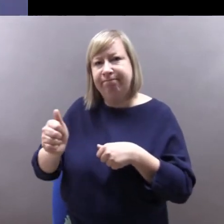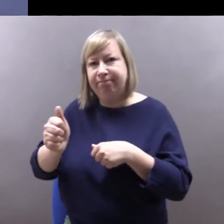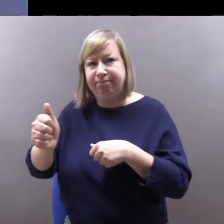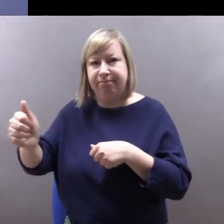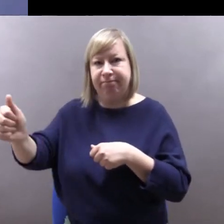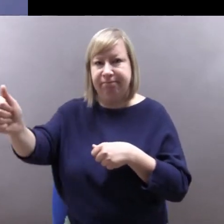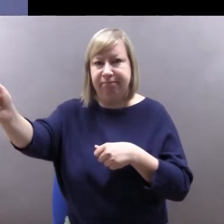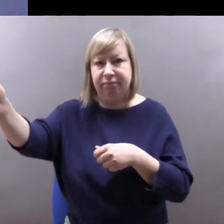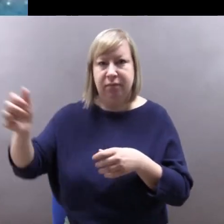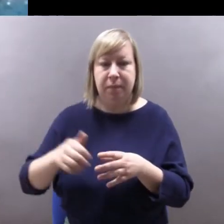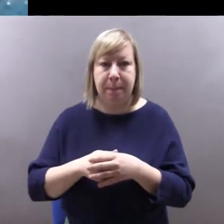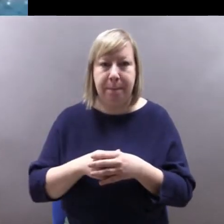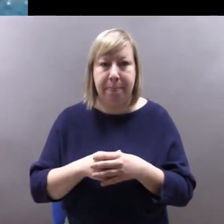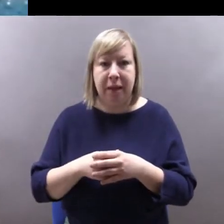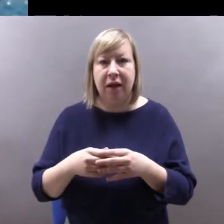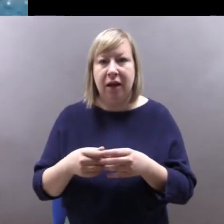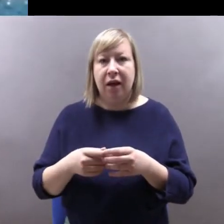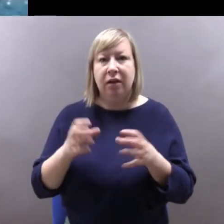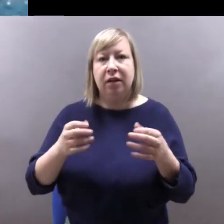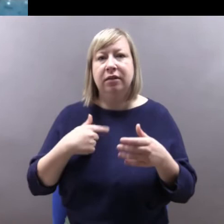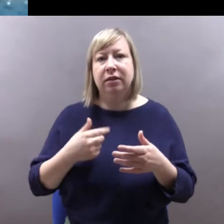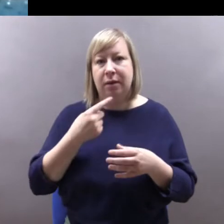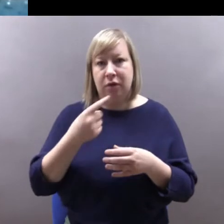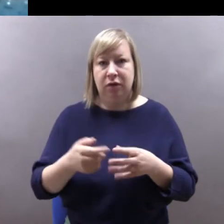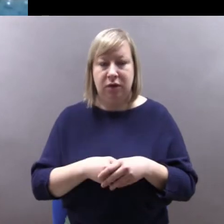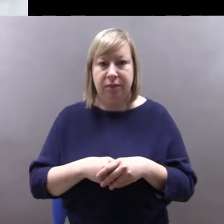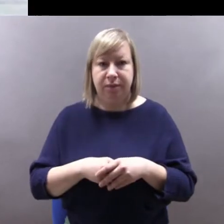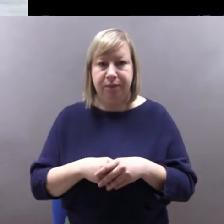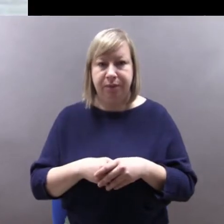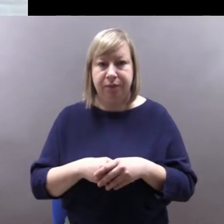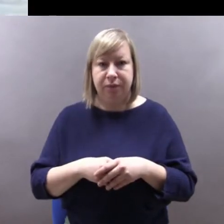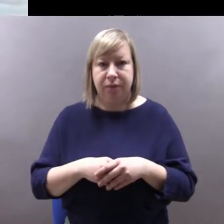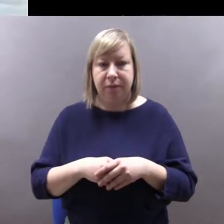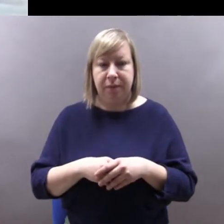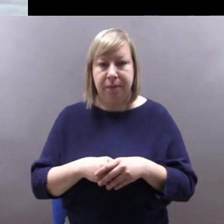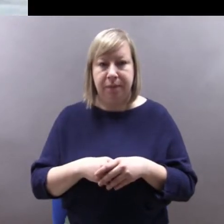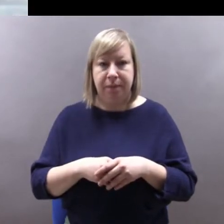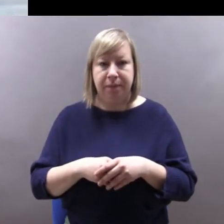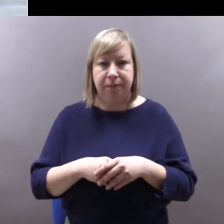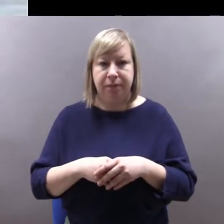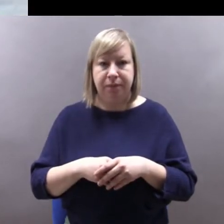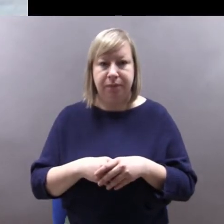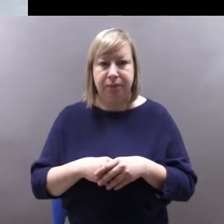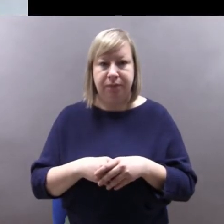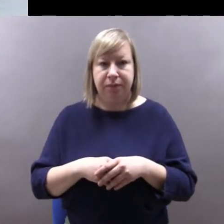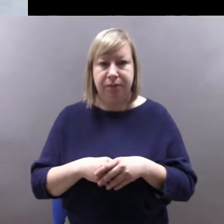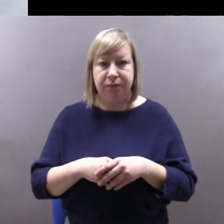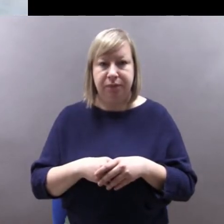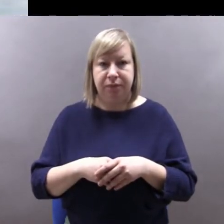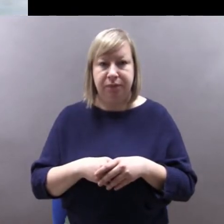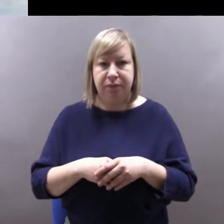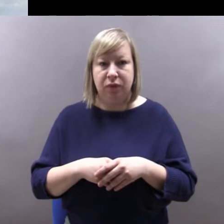przejść w koło... No ja rozumiem. No. To teraz ja coś wam powiem. Słuchajcie, to jest... Tylko problem polega na tym,